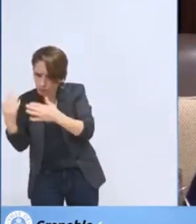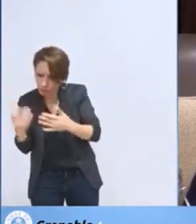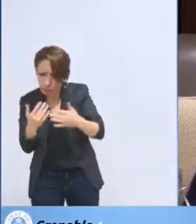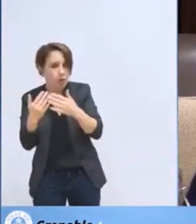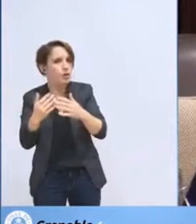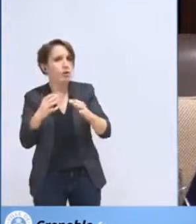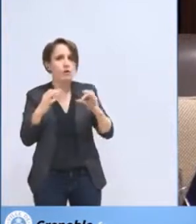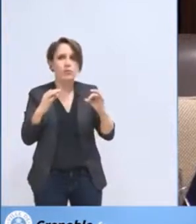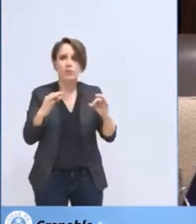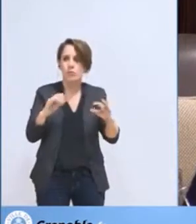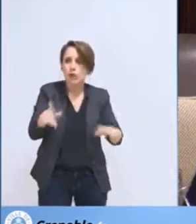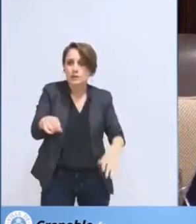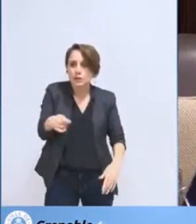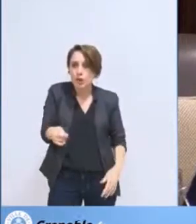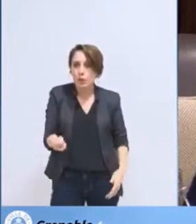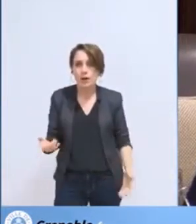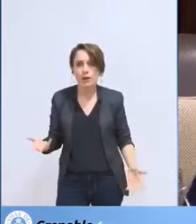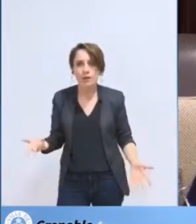est dans une